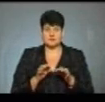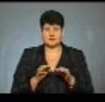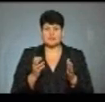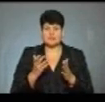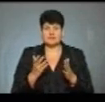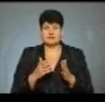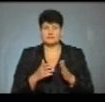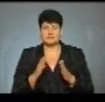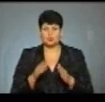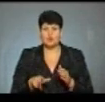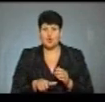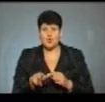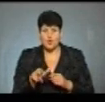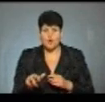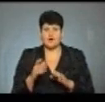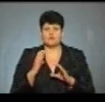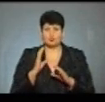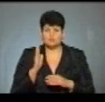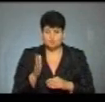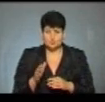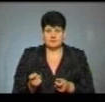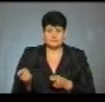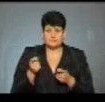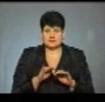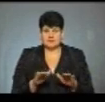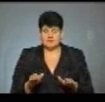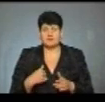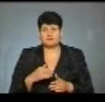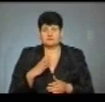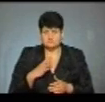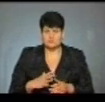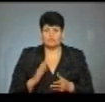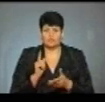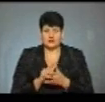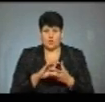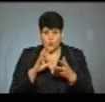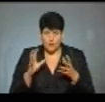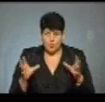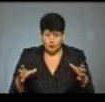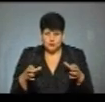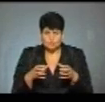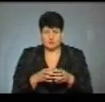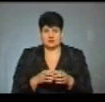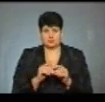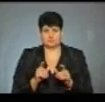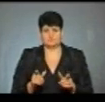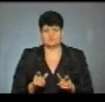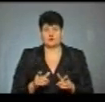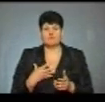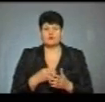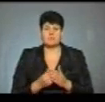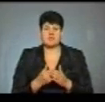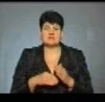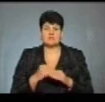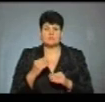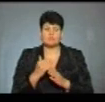до якої буде дорога, до якої буде автобус підвозити. Так ми змушені будемо оптимізувати мало комплектні школи. У своїй передвиборчій